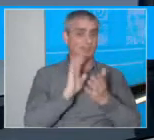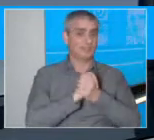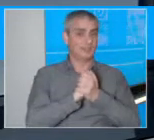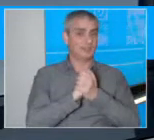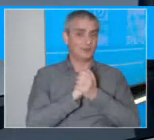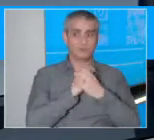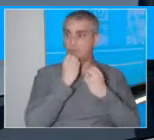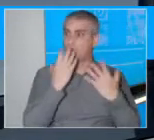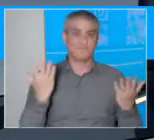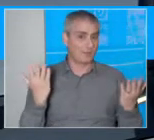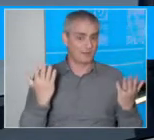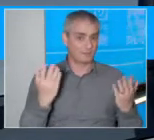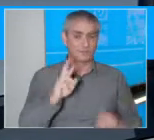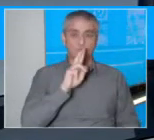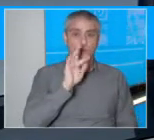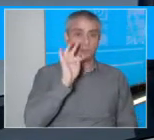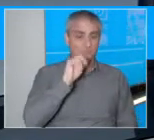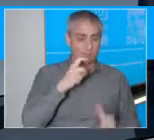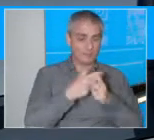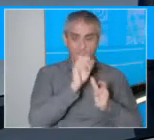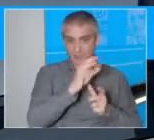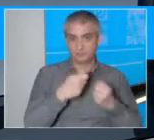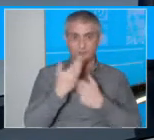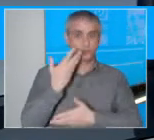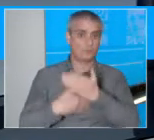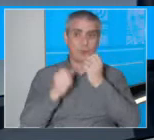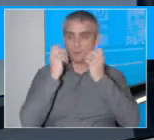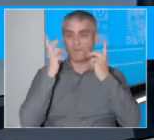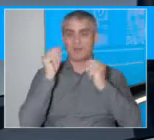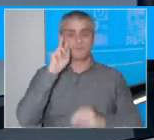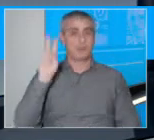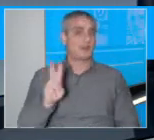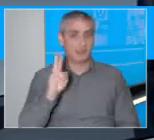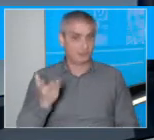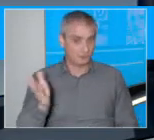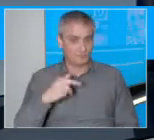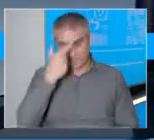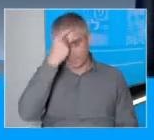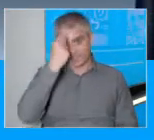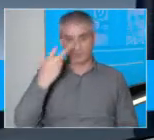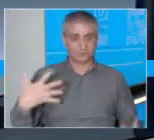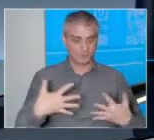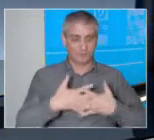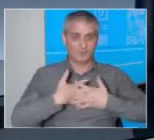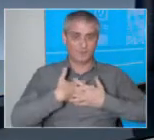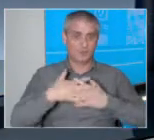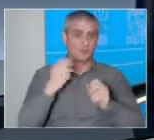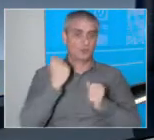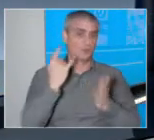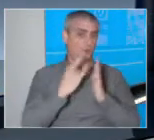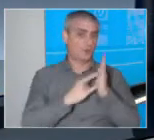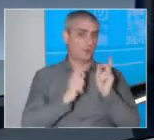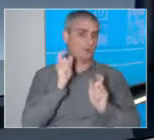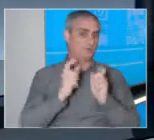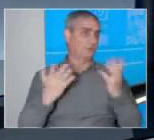ידידות מופלאה. רוטמן, חבר סיעתך, בשיתוף פעולה מופלא עם אילת שקד, גם עם גדעון סער, ביחד מעבירים את חוקי